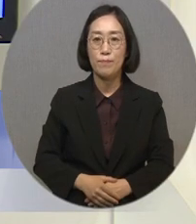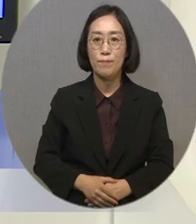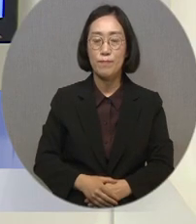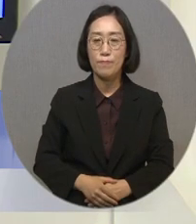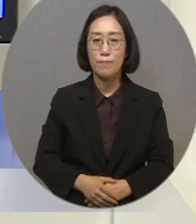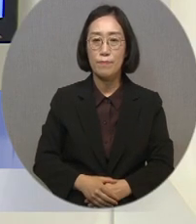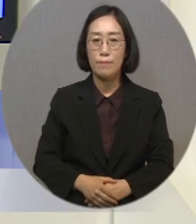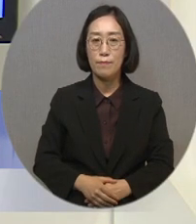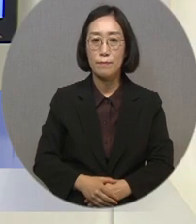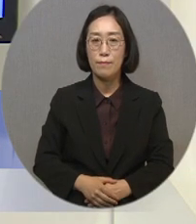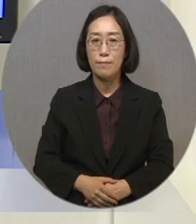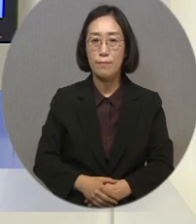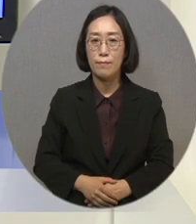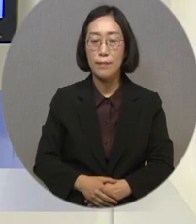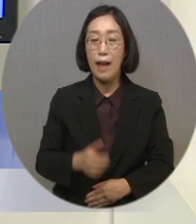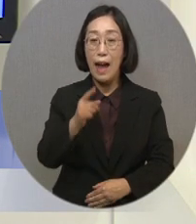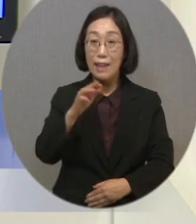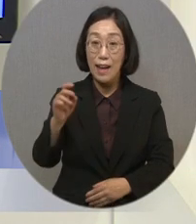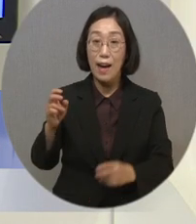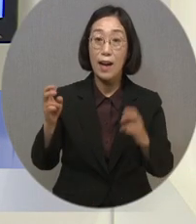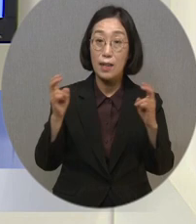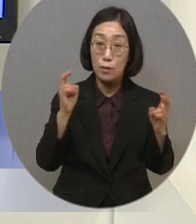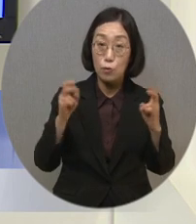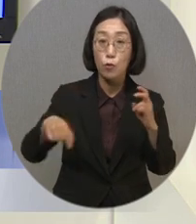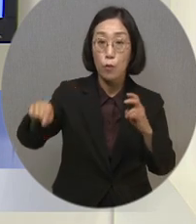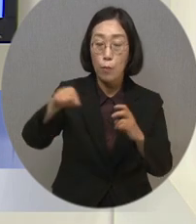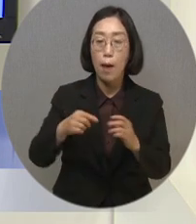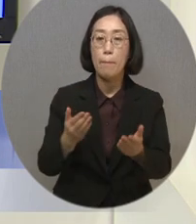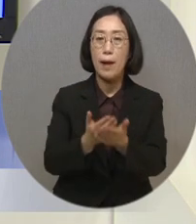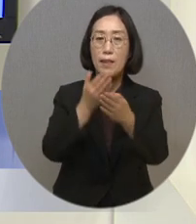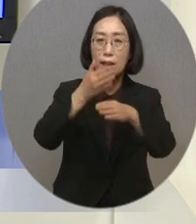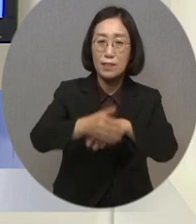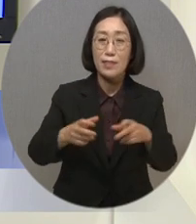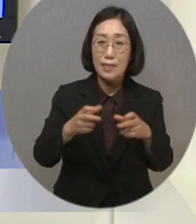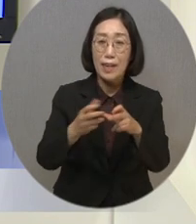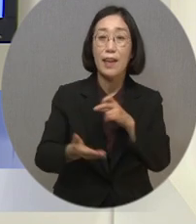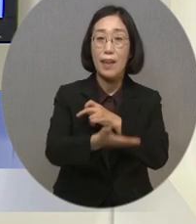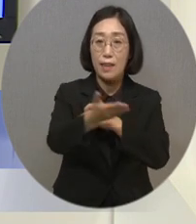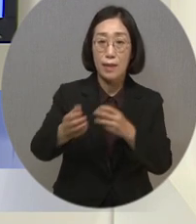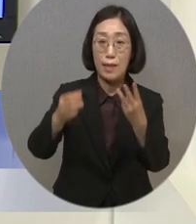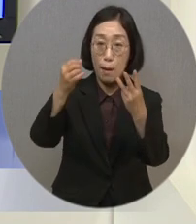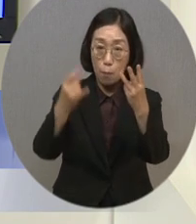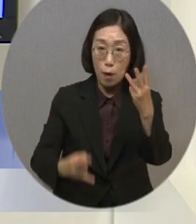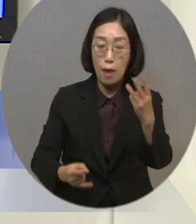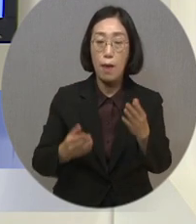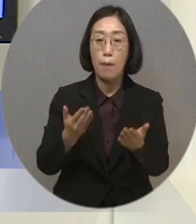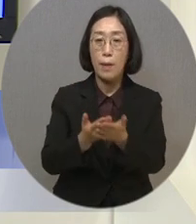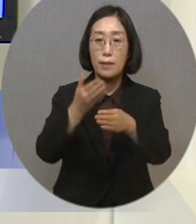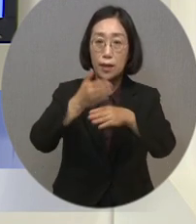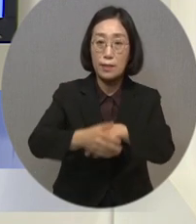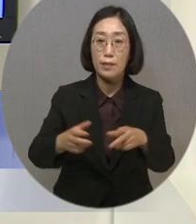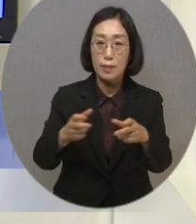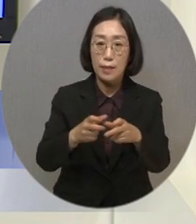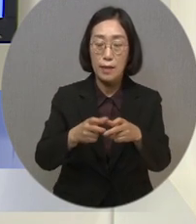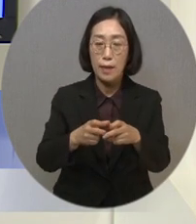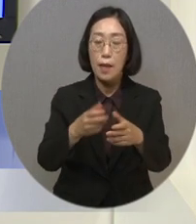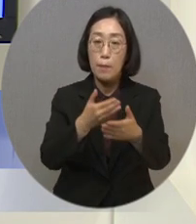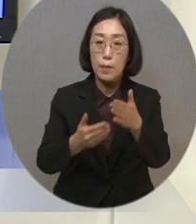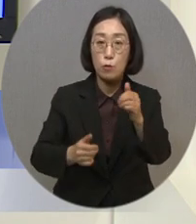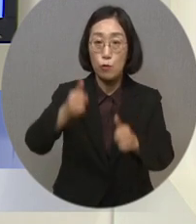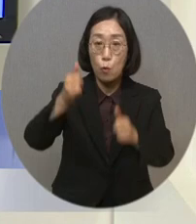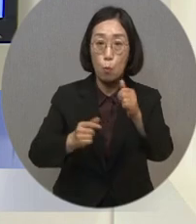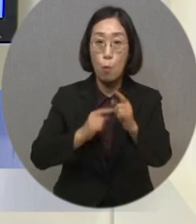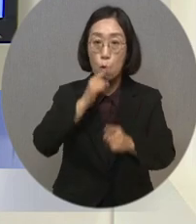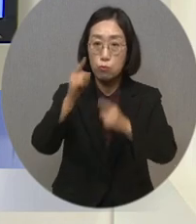한나 금융 그룹이 전국 발달장애 예술인을 대상으로 제 3회 발달 장애인 미술공모전 하나